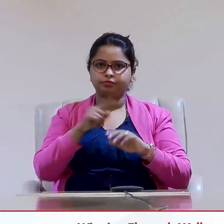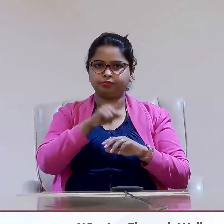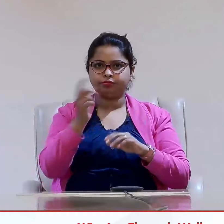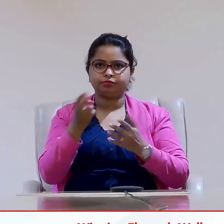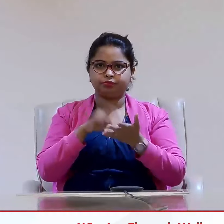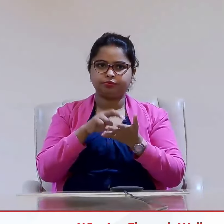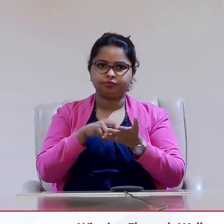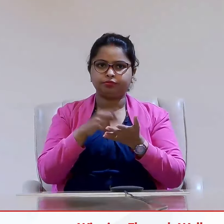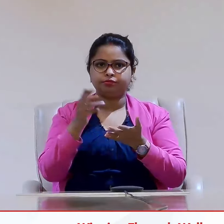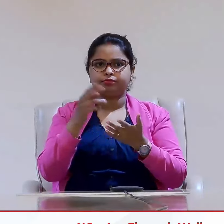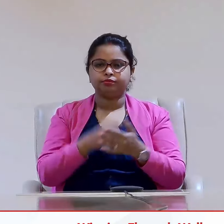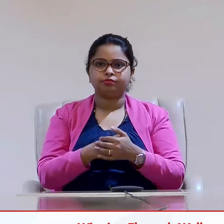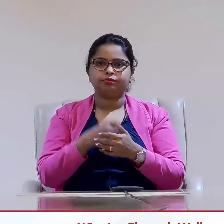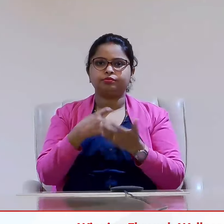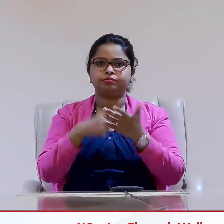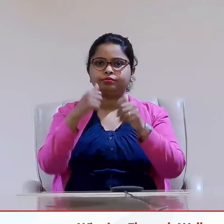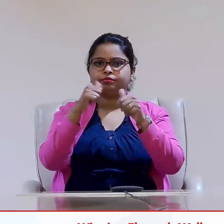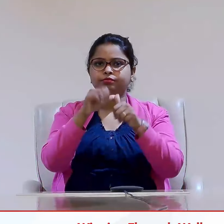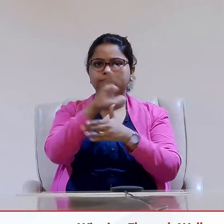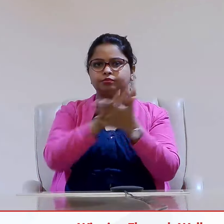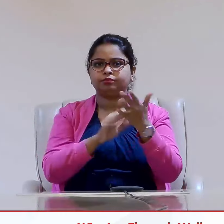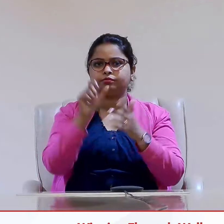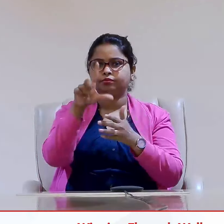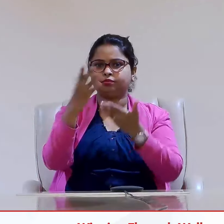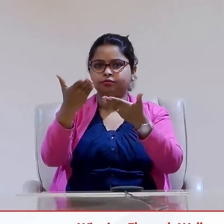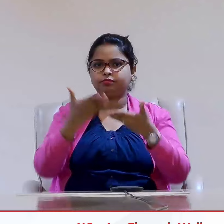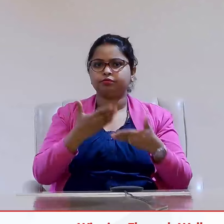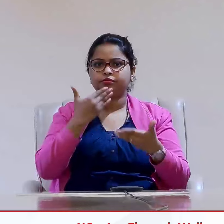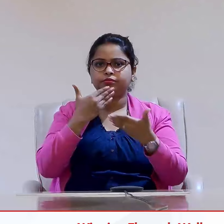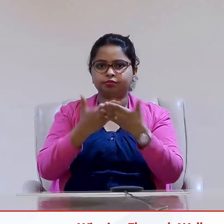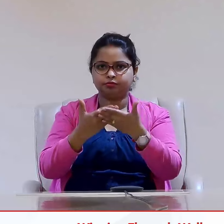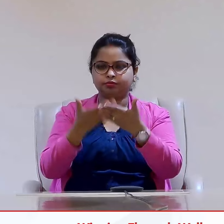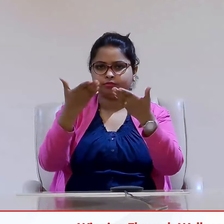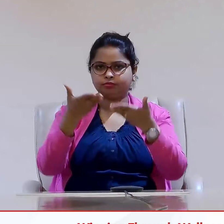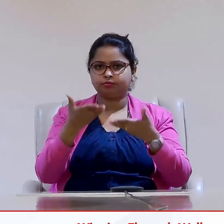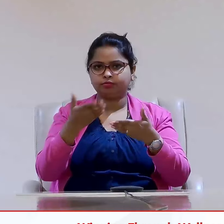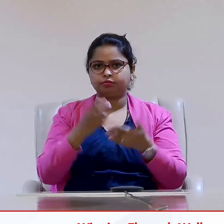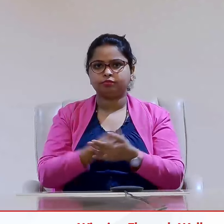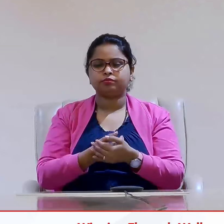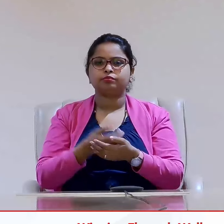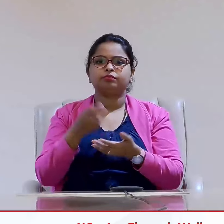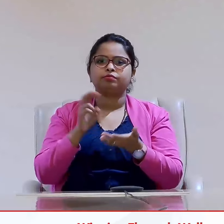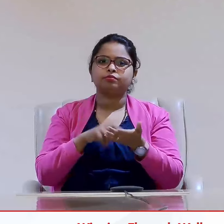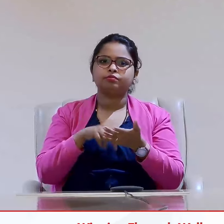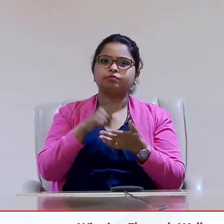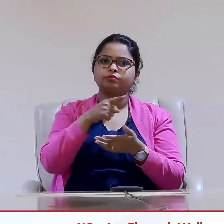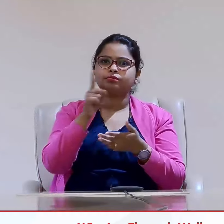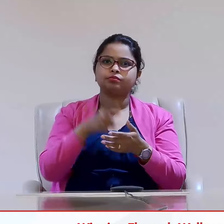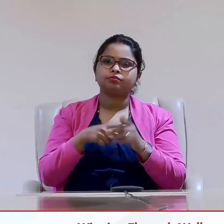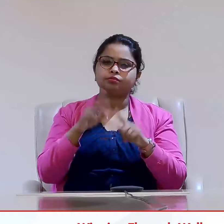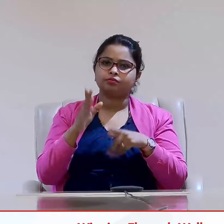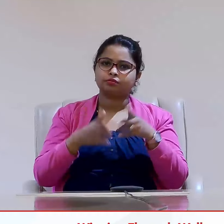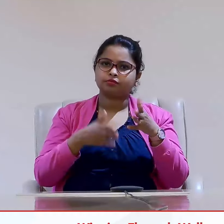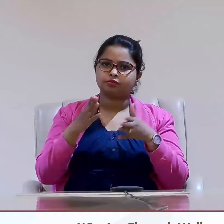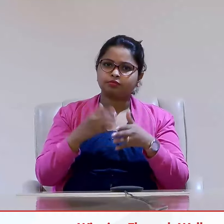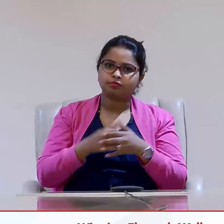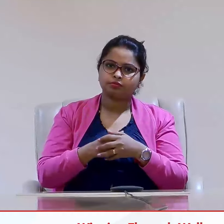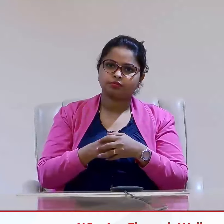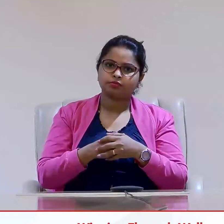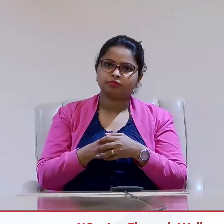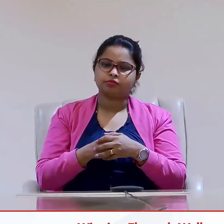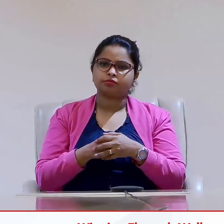Hello, ma'am, I am here. Yes. Rahulji, welcome. Thank you so much for joining us as a presenter. I know you are traveling. You said you are in Hyderabad